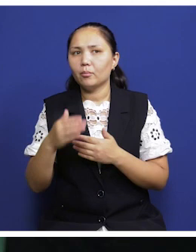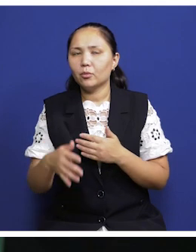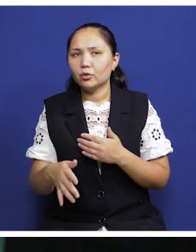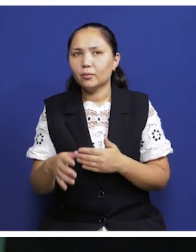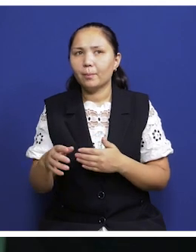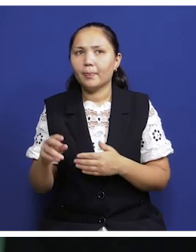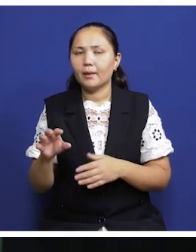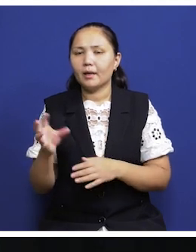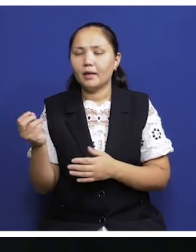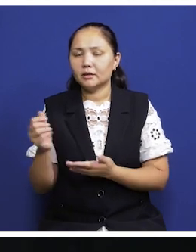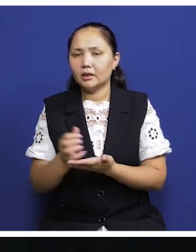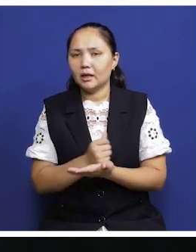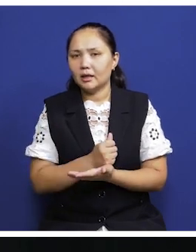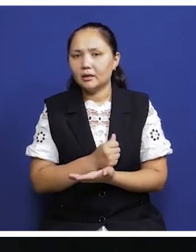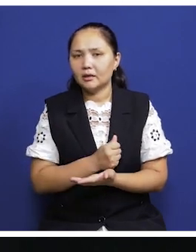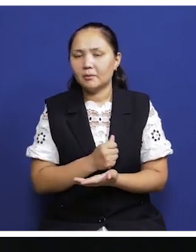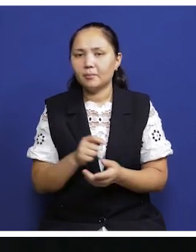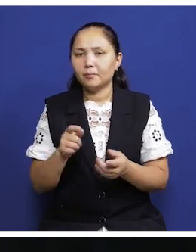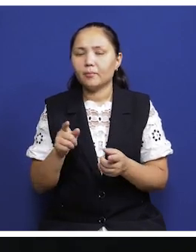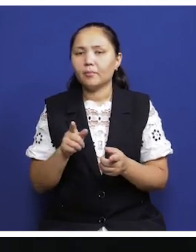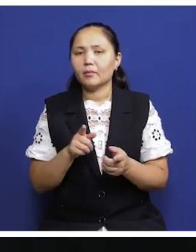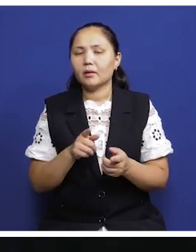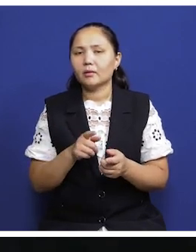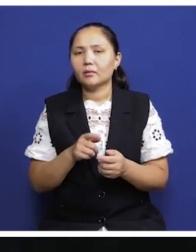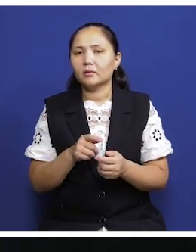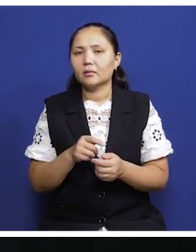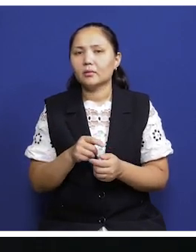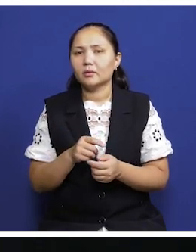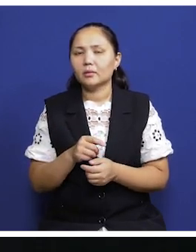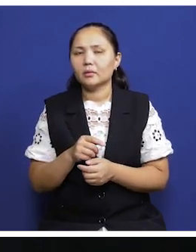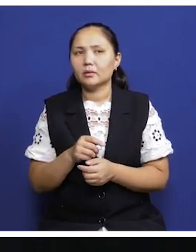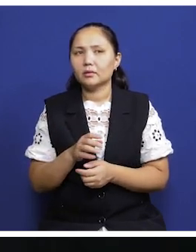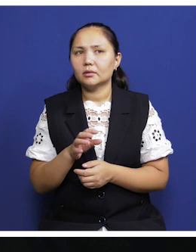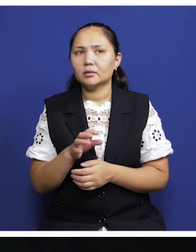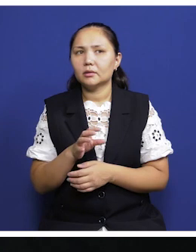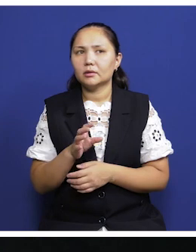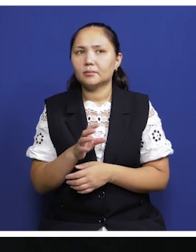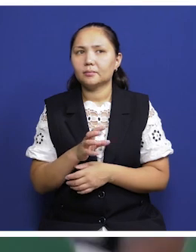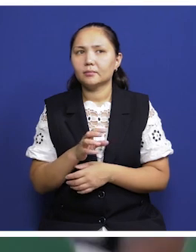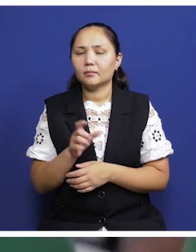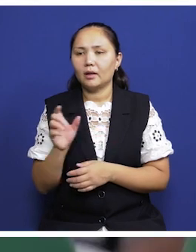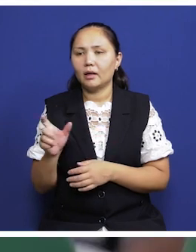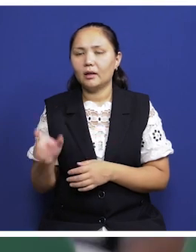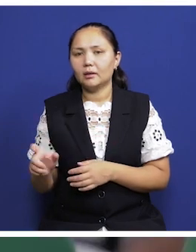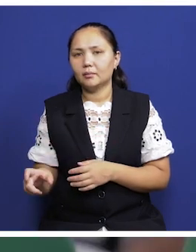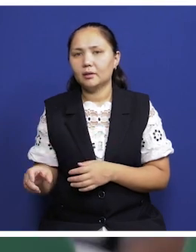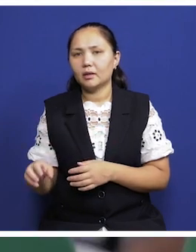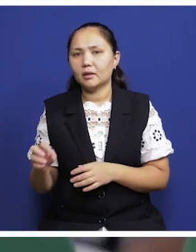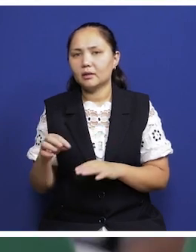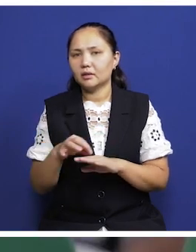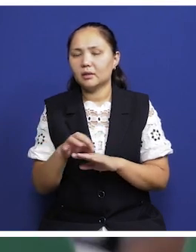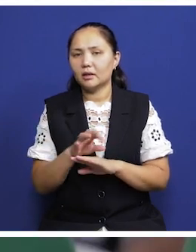уақытылы бөлініп дер кезінде жасалса, біздің Отырар ауданының тұрғындары жаңағыдай мазасыздыққа көшпес еді. Рахмет.